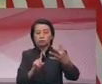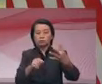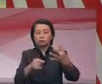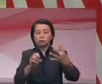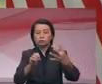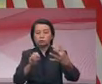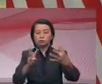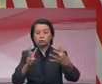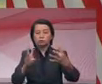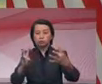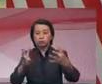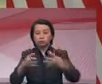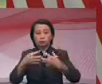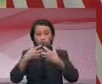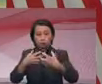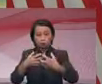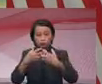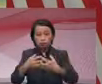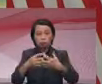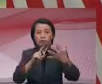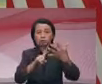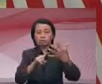1,607 kilang dan